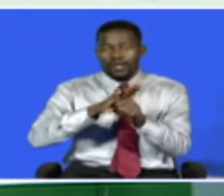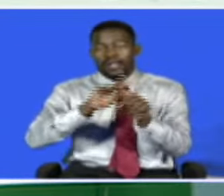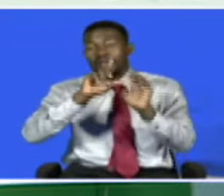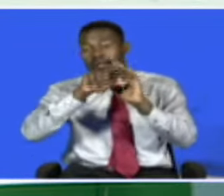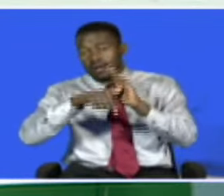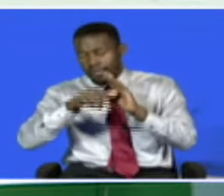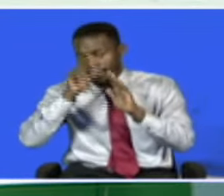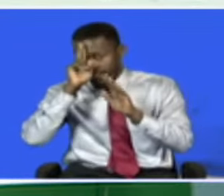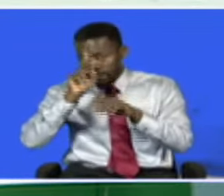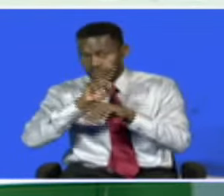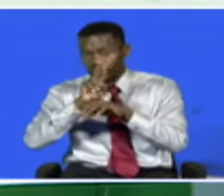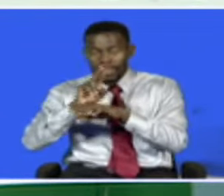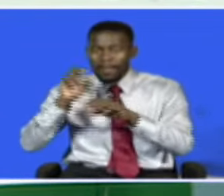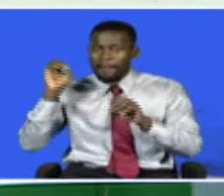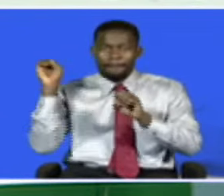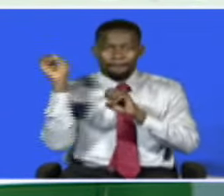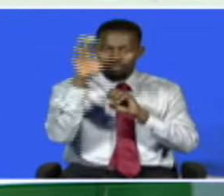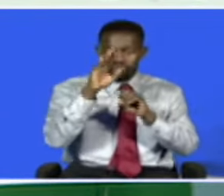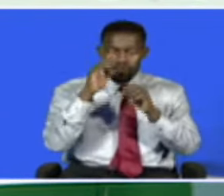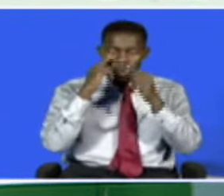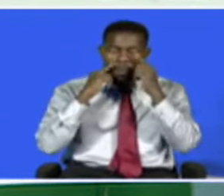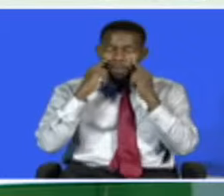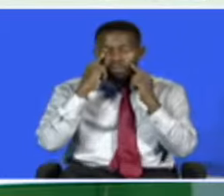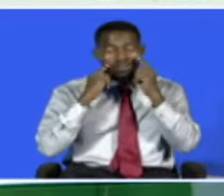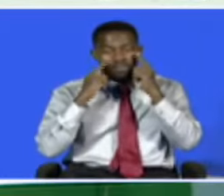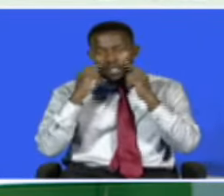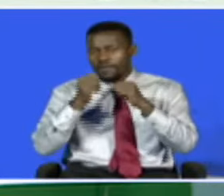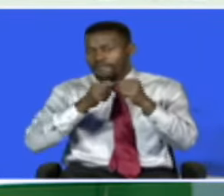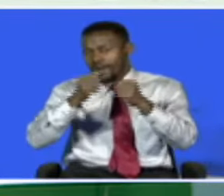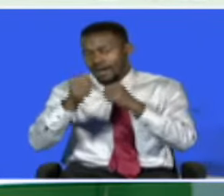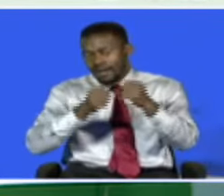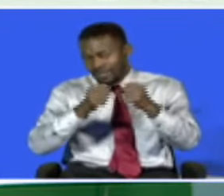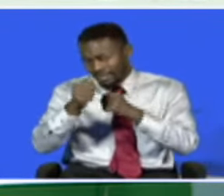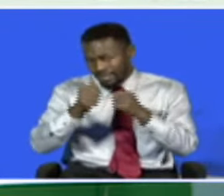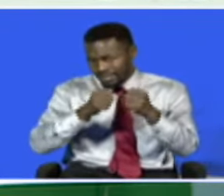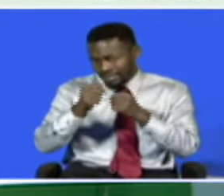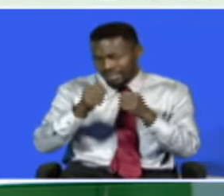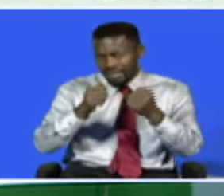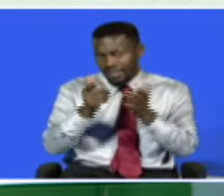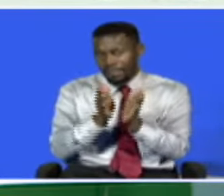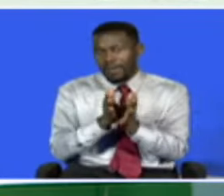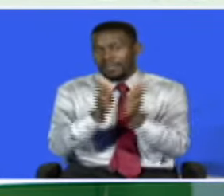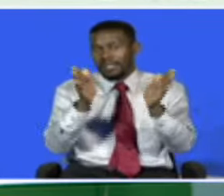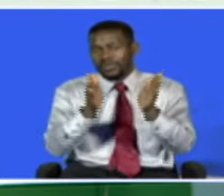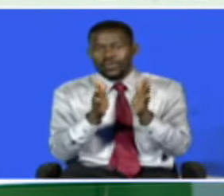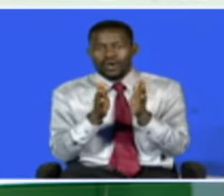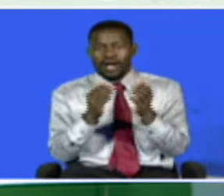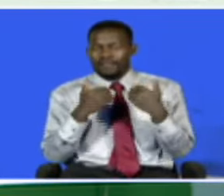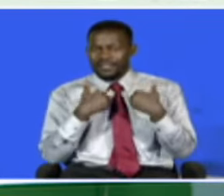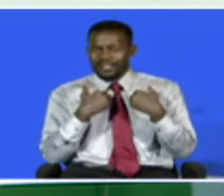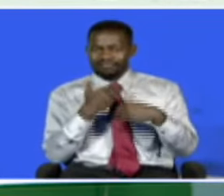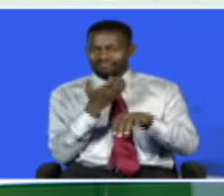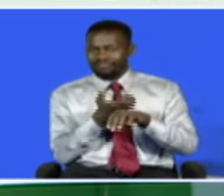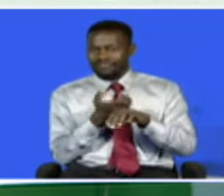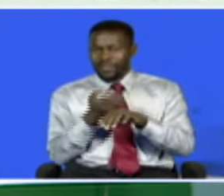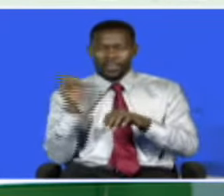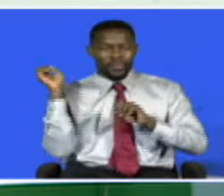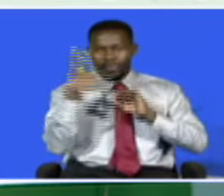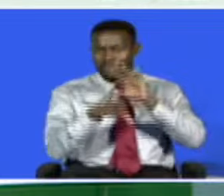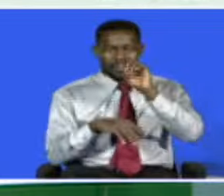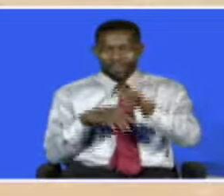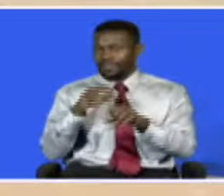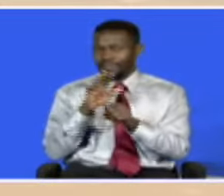vitoa machozi kukabiliana na waandamanaji hao ambao waliojihami kwa mawe. Clement Masombo anaarifu kutoka kaunti ya Nyeri.